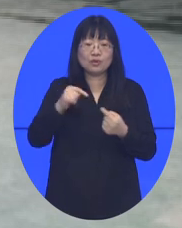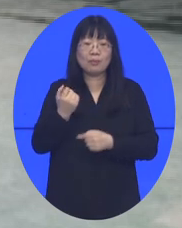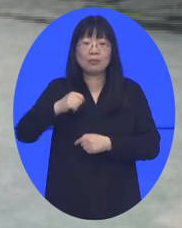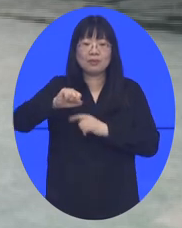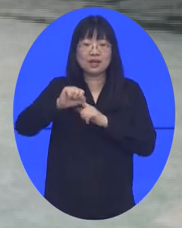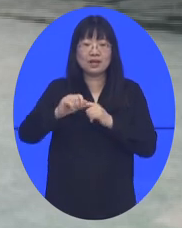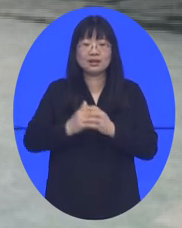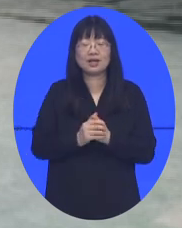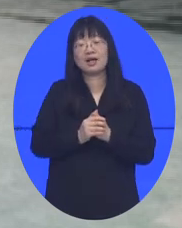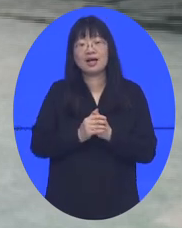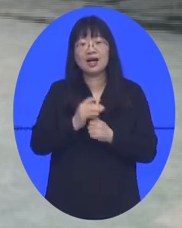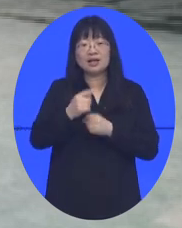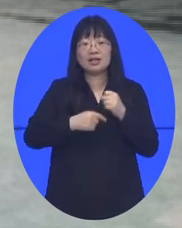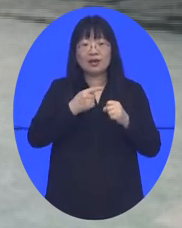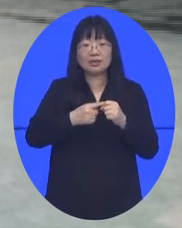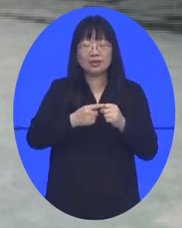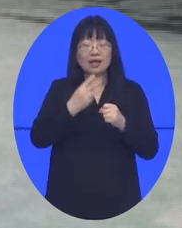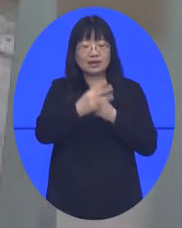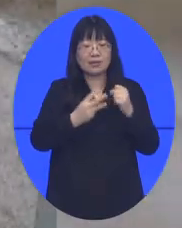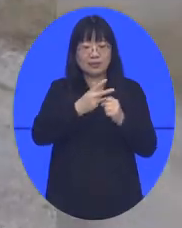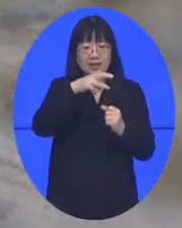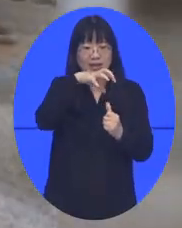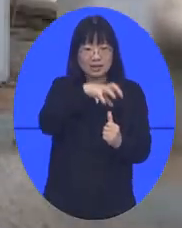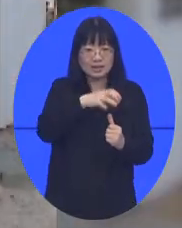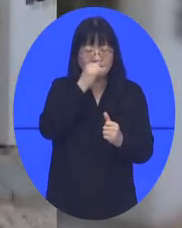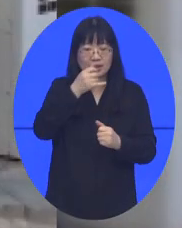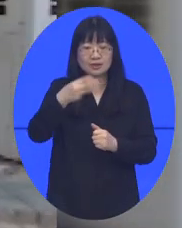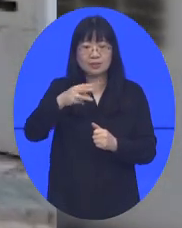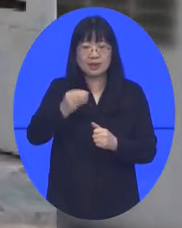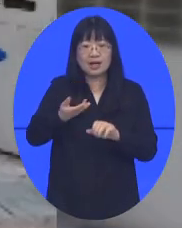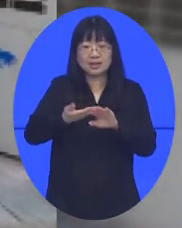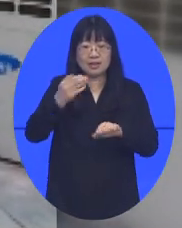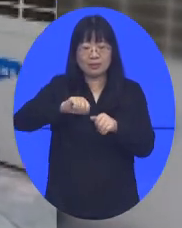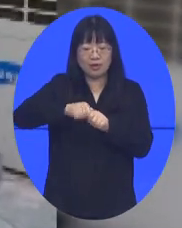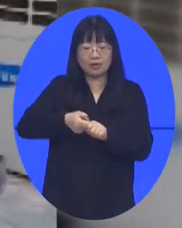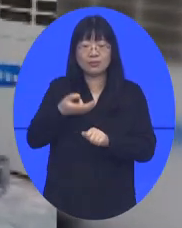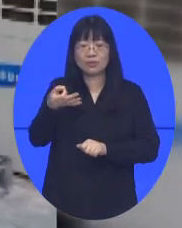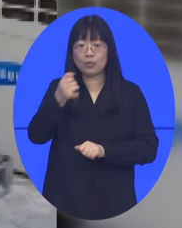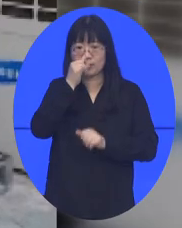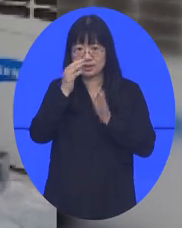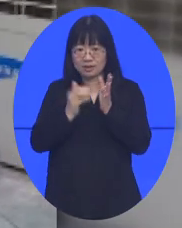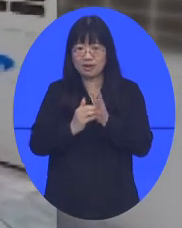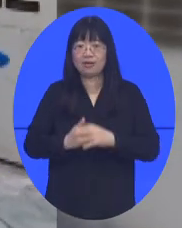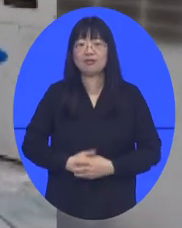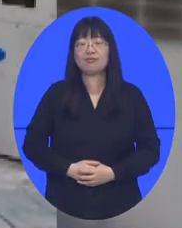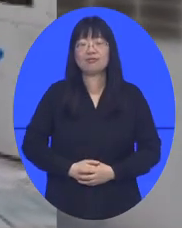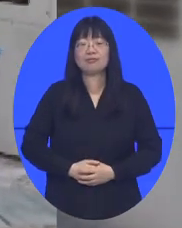또는 3천만 원 이하의 벌금이 부과됩니다. 경기CCTV 최창순입니다.